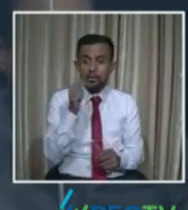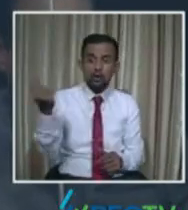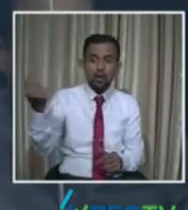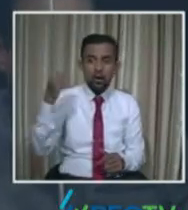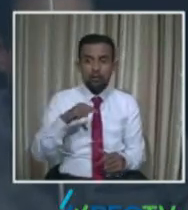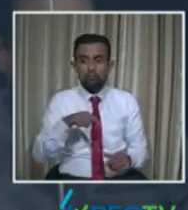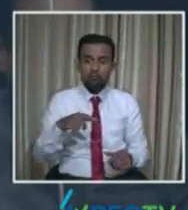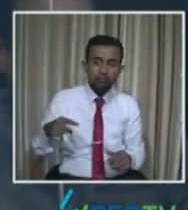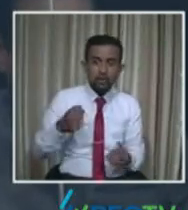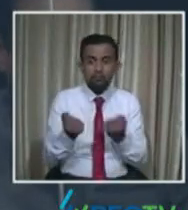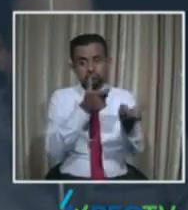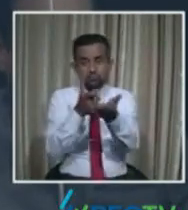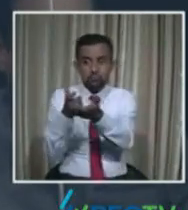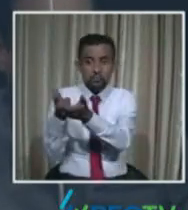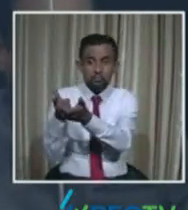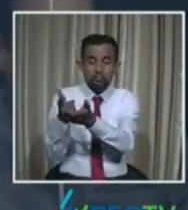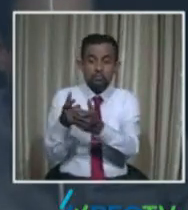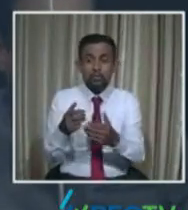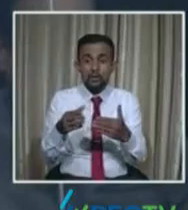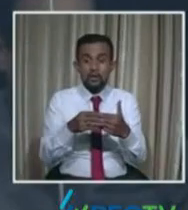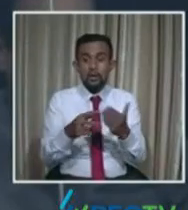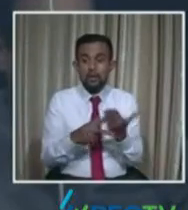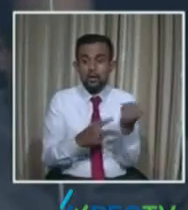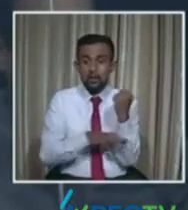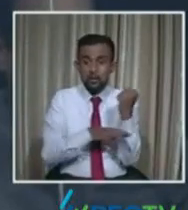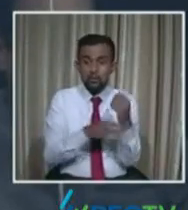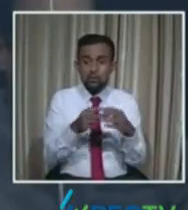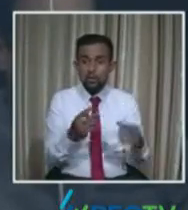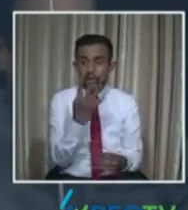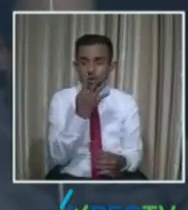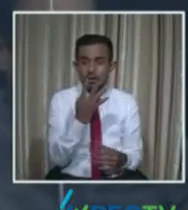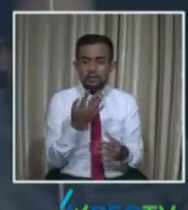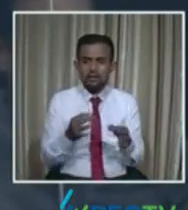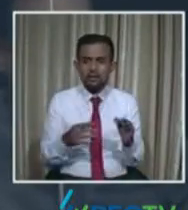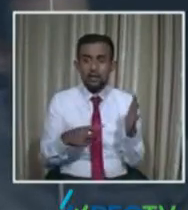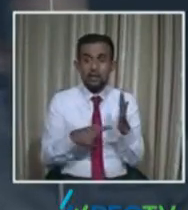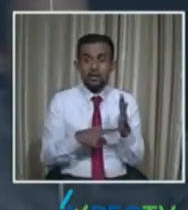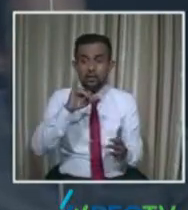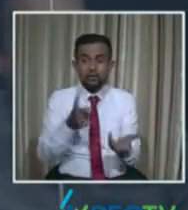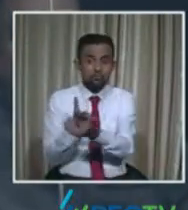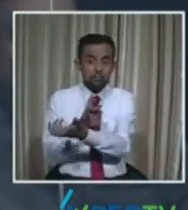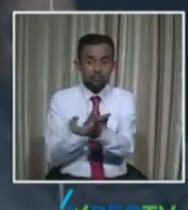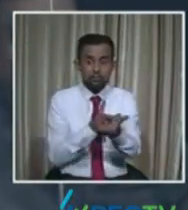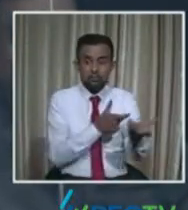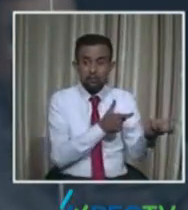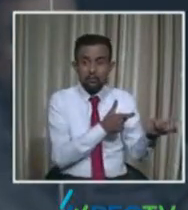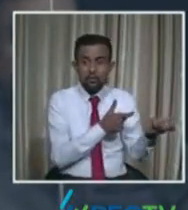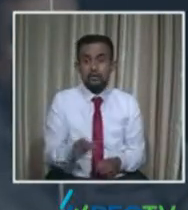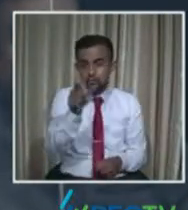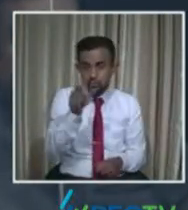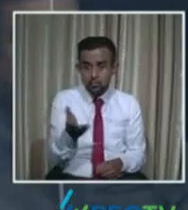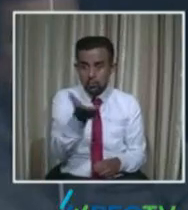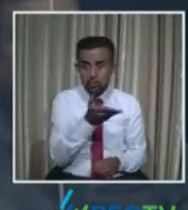වැනි වැනි වාහනෙන් බැස්සෙත් වැනි වැනිලු රබර් බුලට් හතරක් ගැහුවලු ඊට පස්සේ නිකන් T56 වෙටි තියන්න ගත්තලු වටේට එතකොට මේවා අනුමත කරන්න